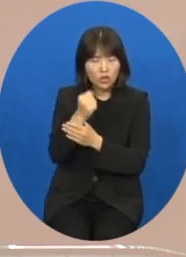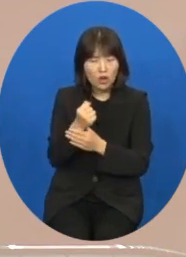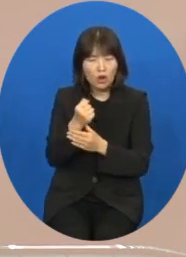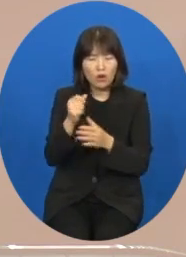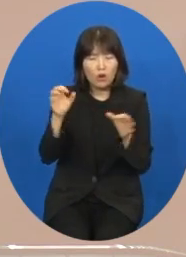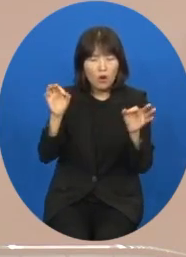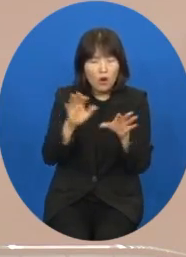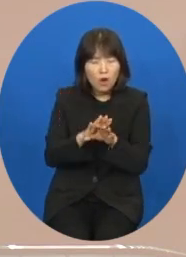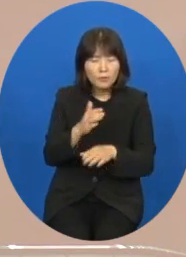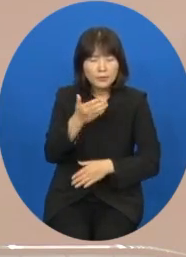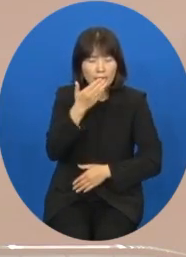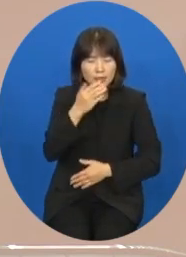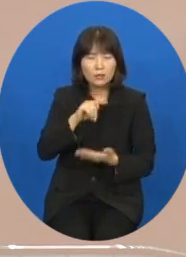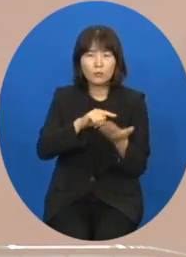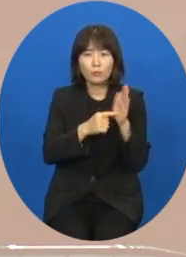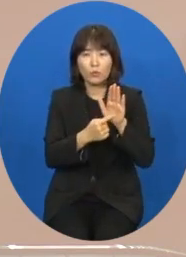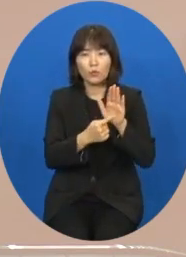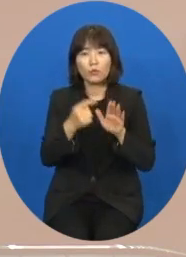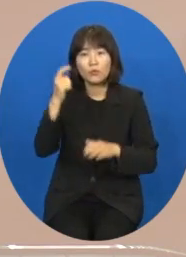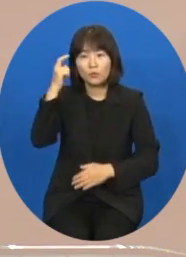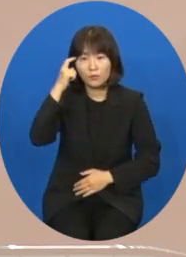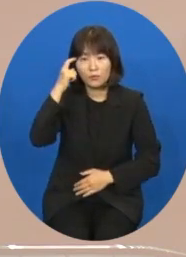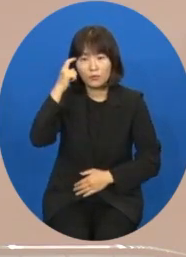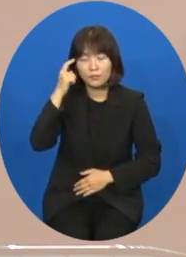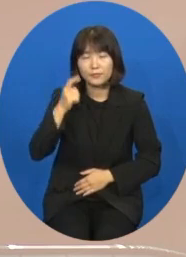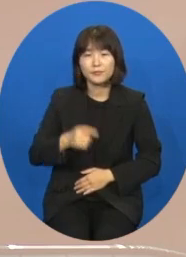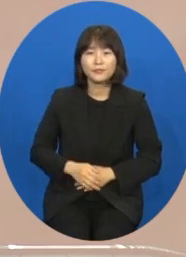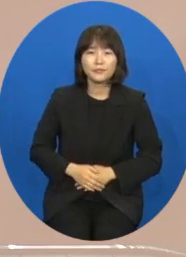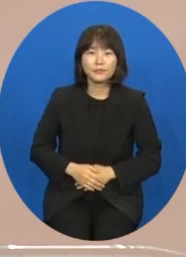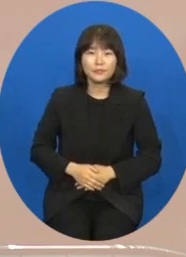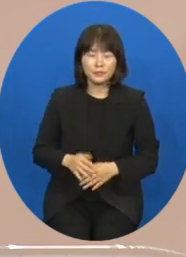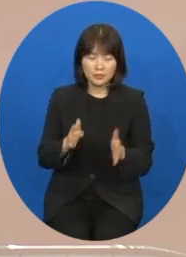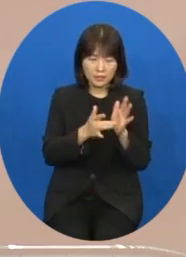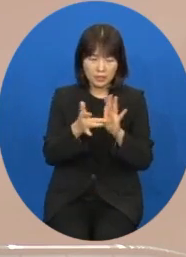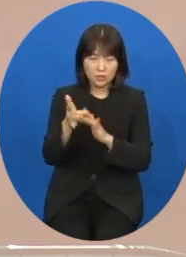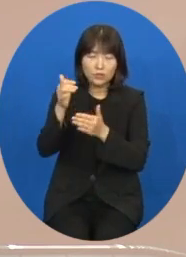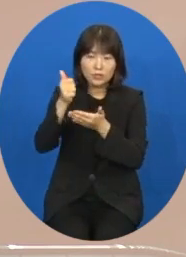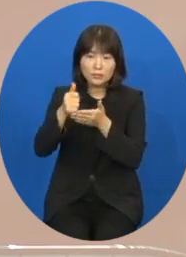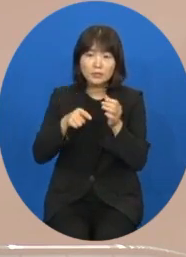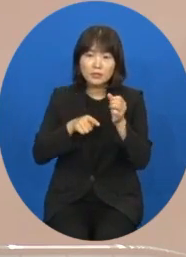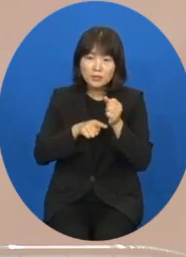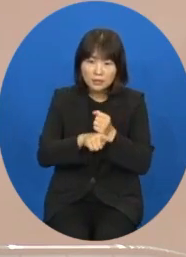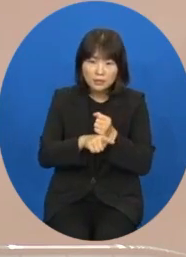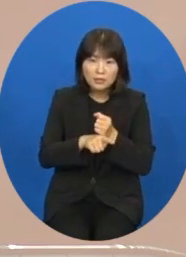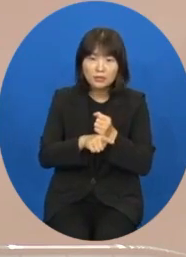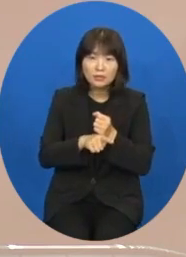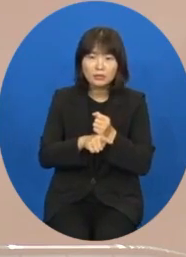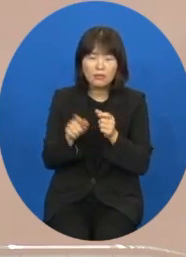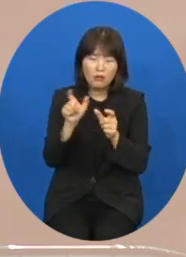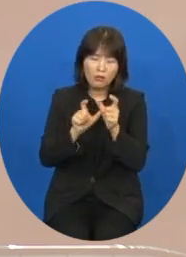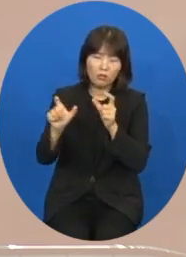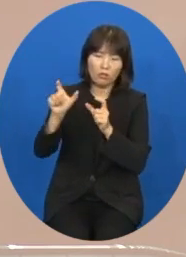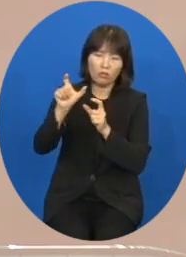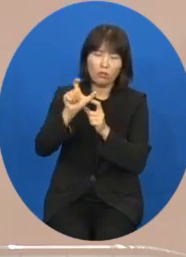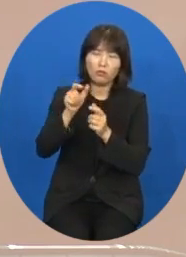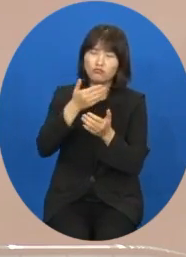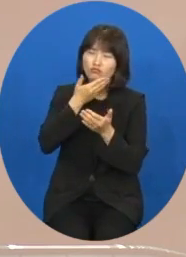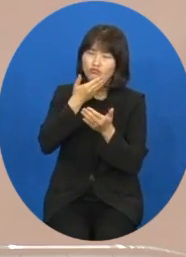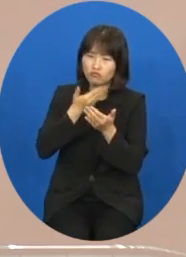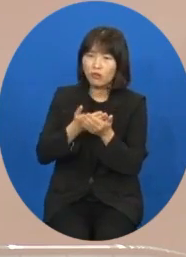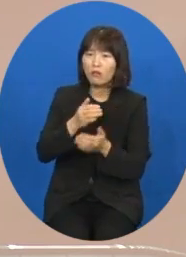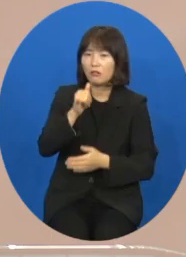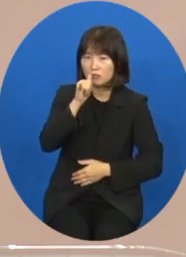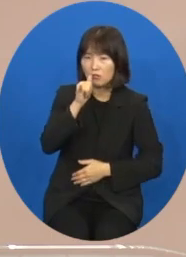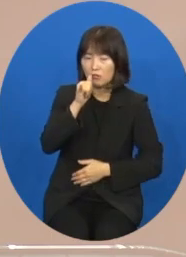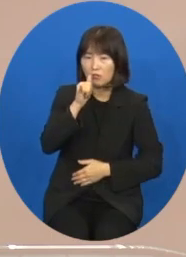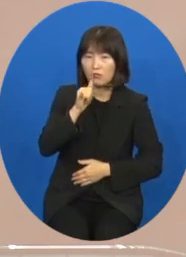양식이라 이런 표현을 쓰셨을까요? 예수님의 뜻은 훨씬 더 중요한 것이 있는데